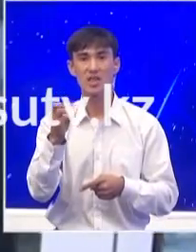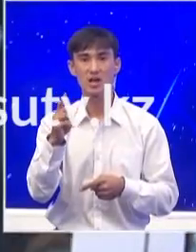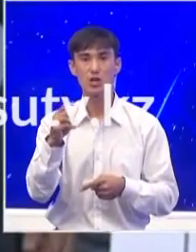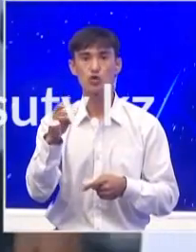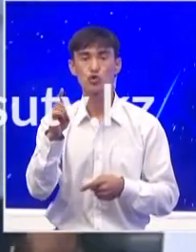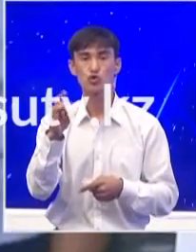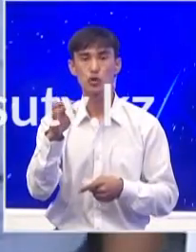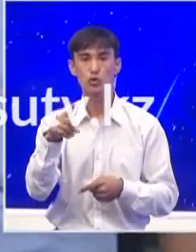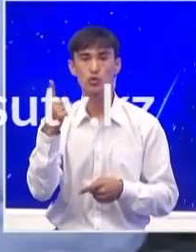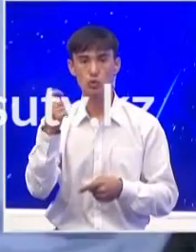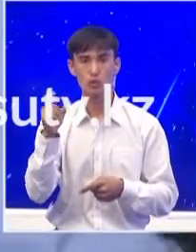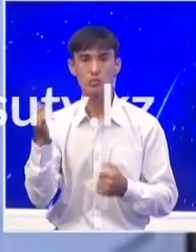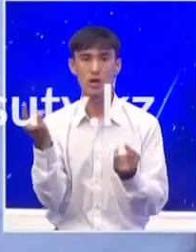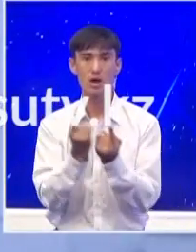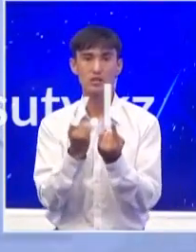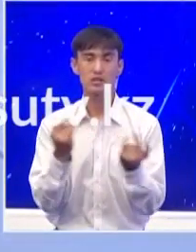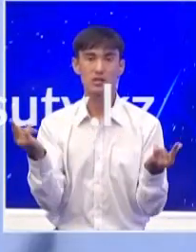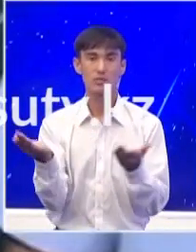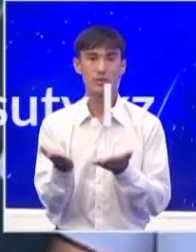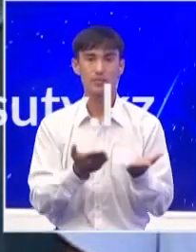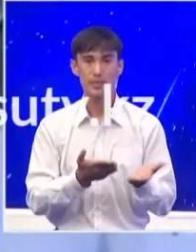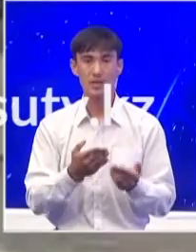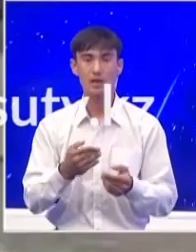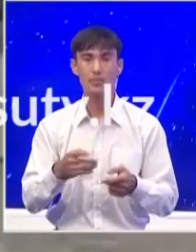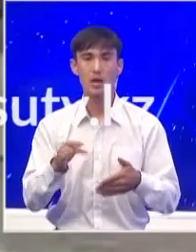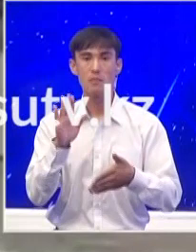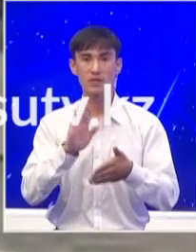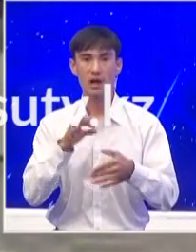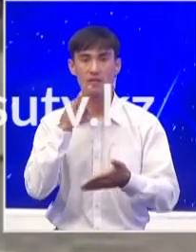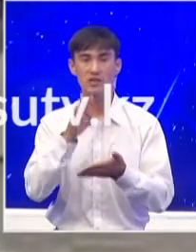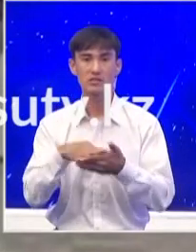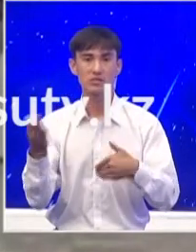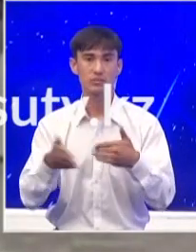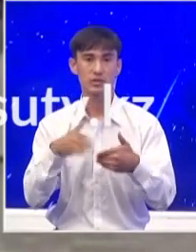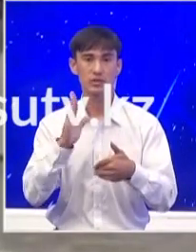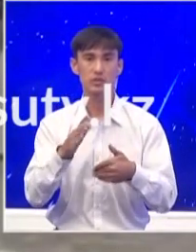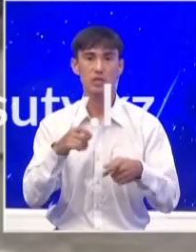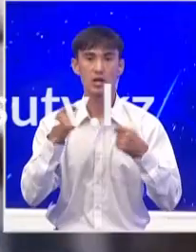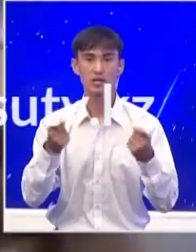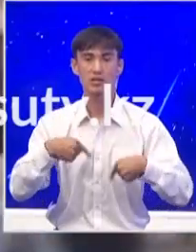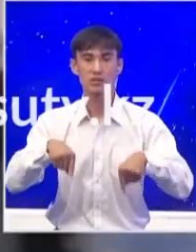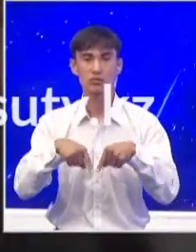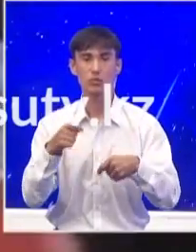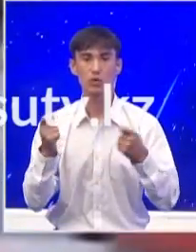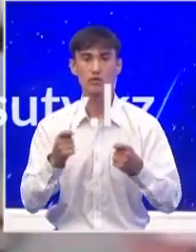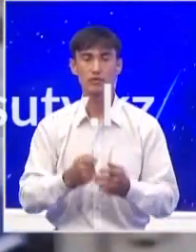той сотнями гостей к ответственности привыкли как владельцев ресторанов таки организаторов т.ф.